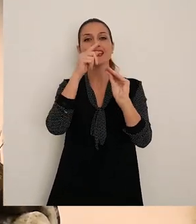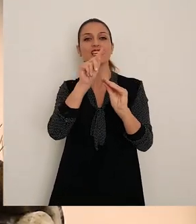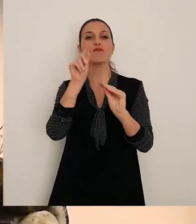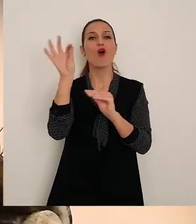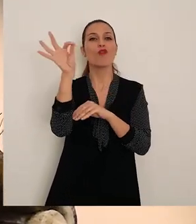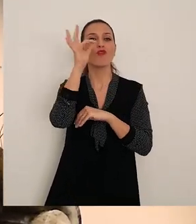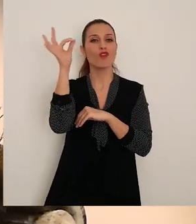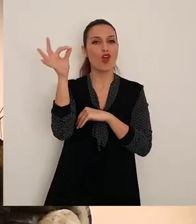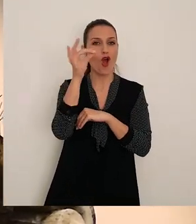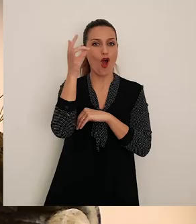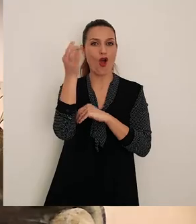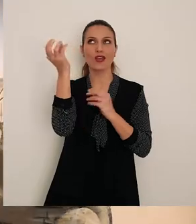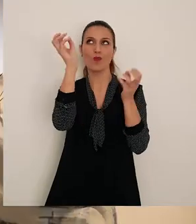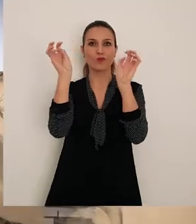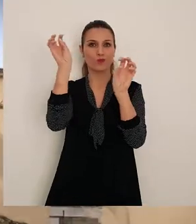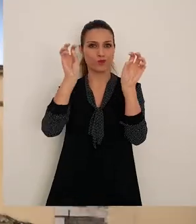floreale.